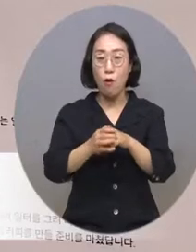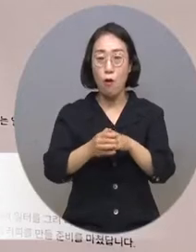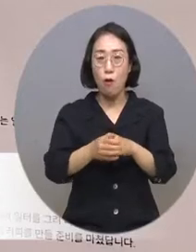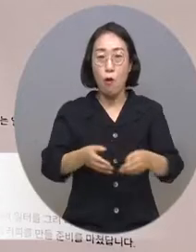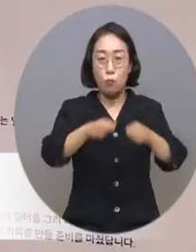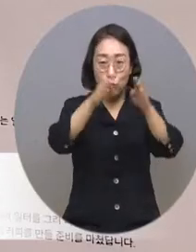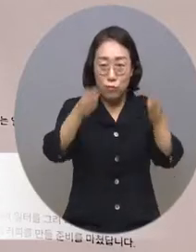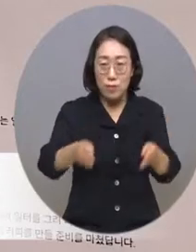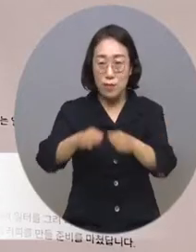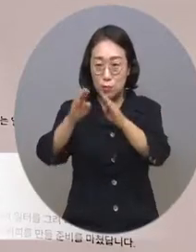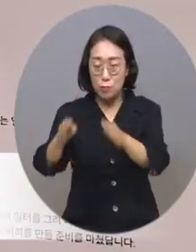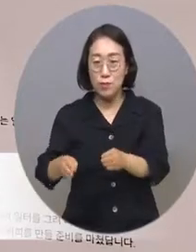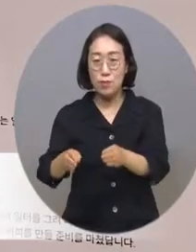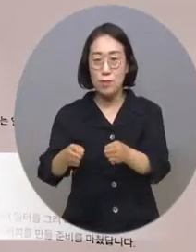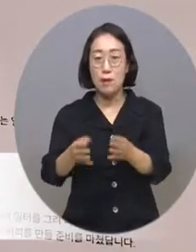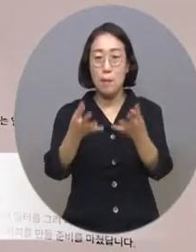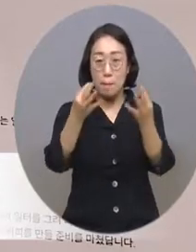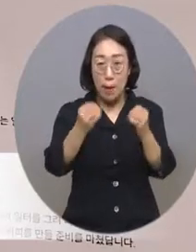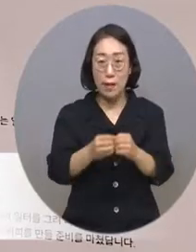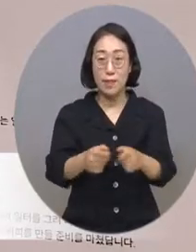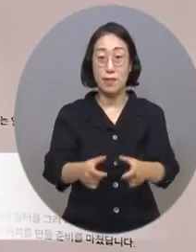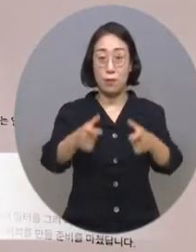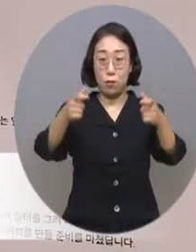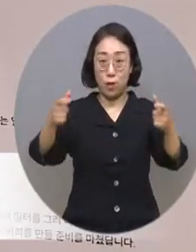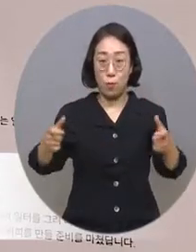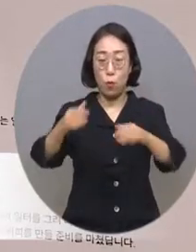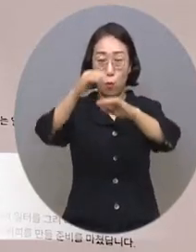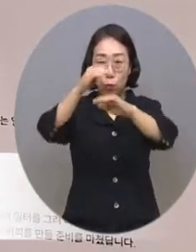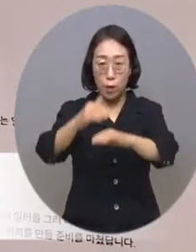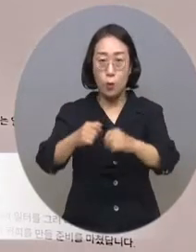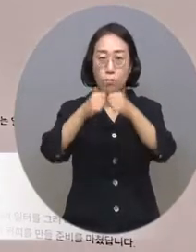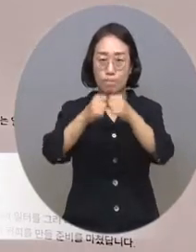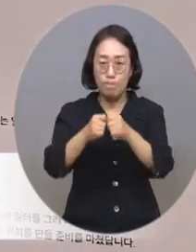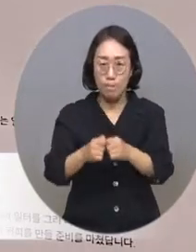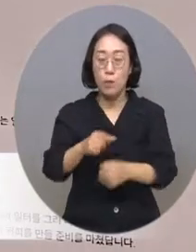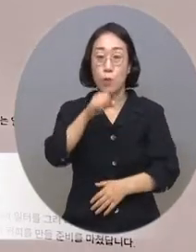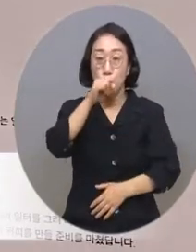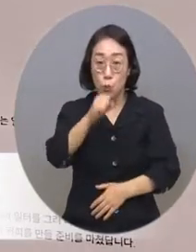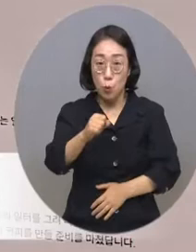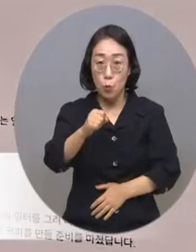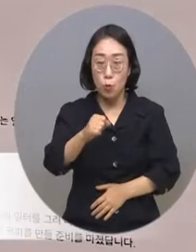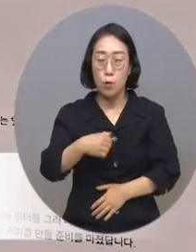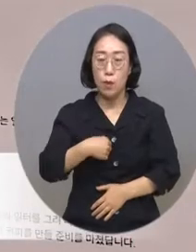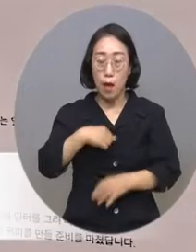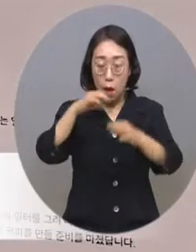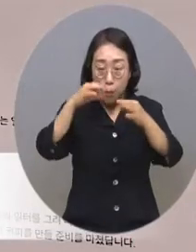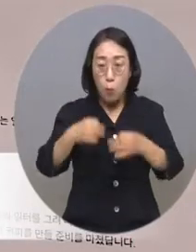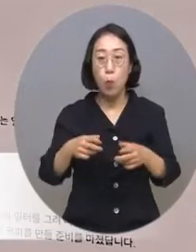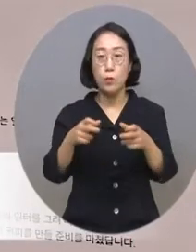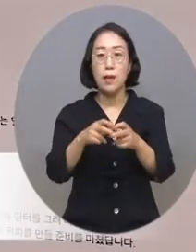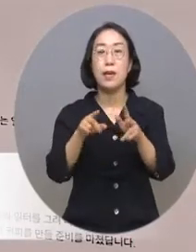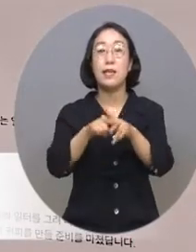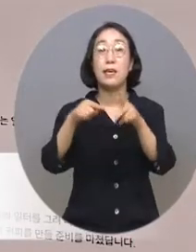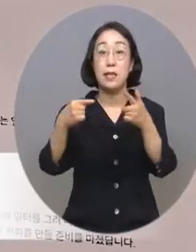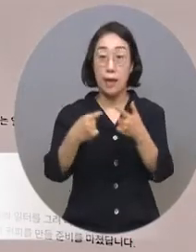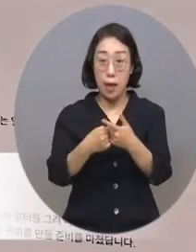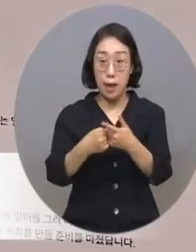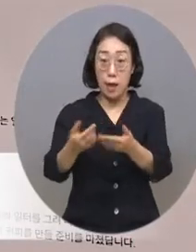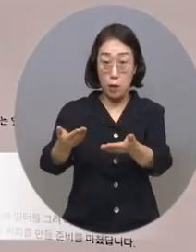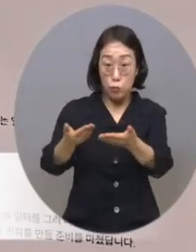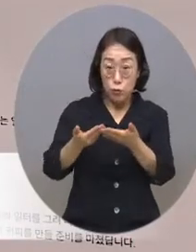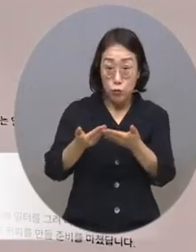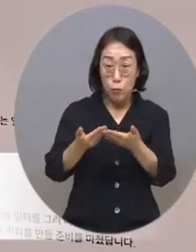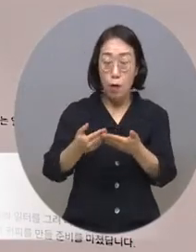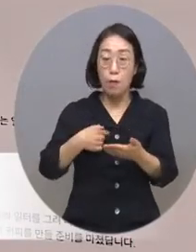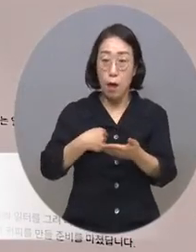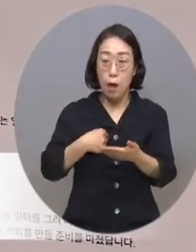부스가 다양해지고 내용도 훨씬 알차지고 자신들의 장애를 이해하는 환경을 만든다면